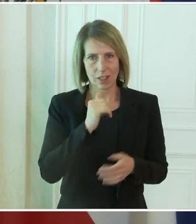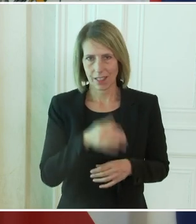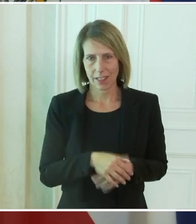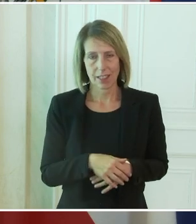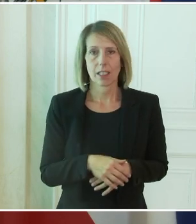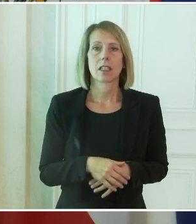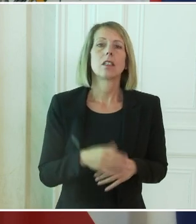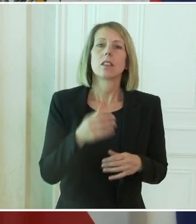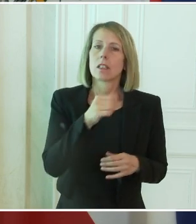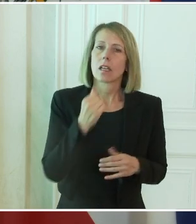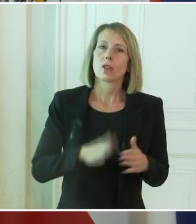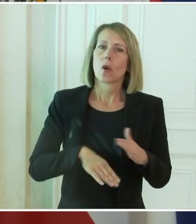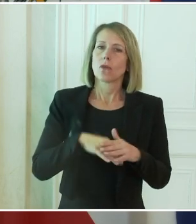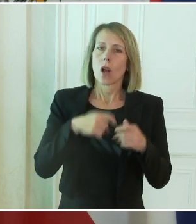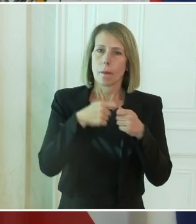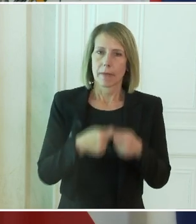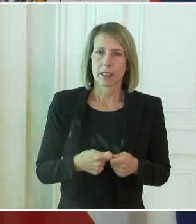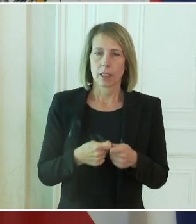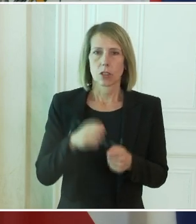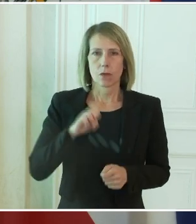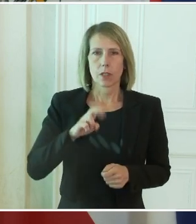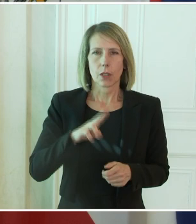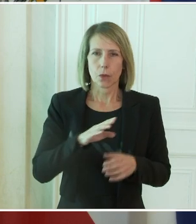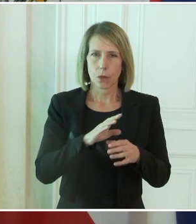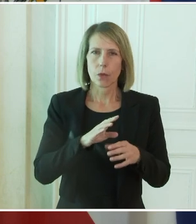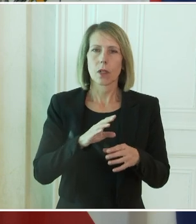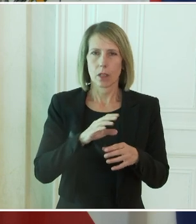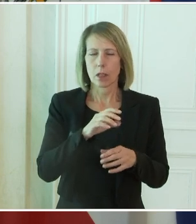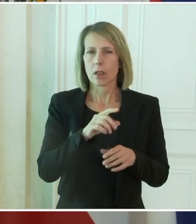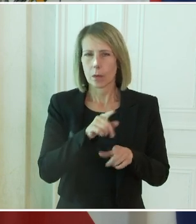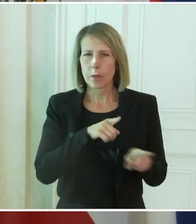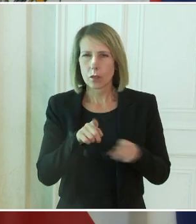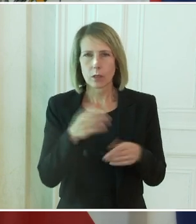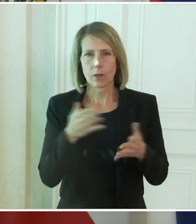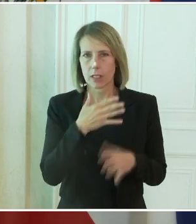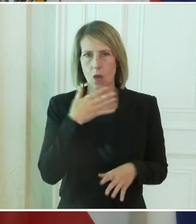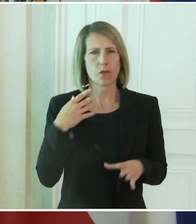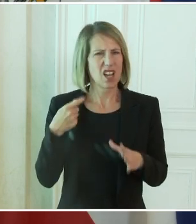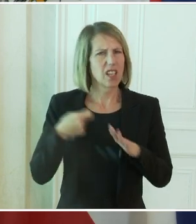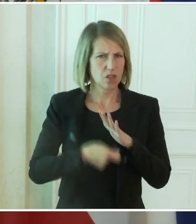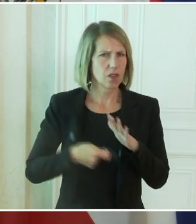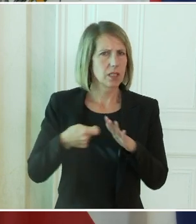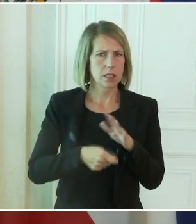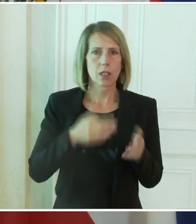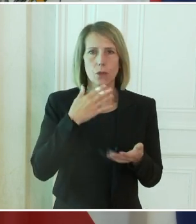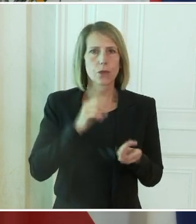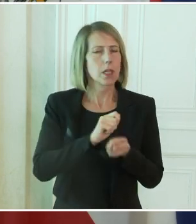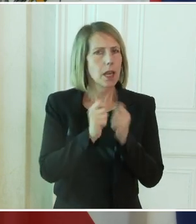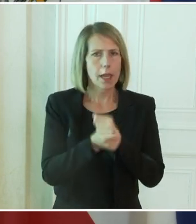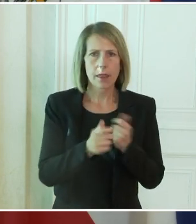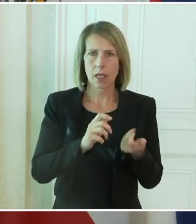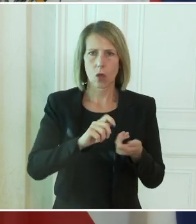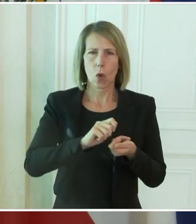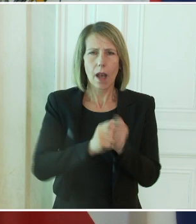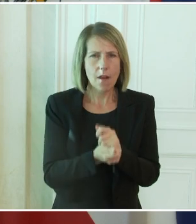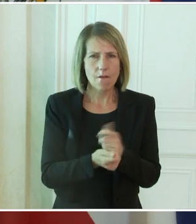dass Vollmitgliedschaft in der Europäischen Union bedeutet, viel zu investieren, viel an Änderungen und Reformen